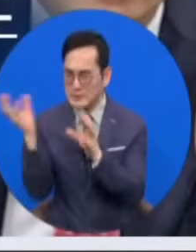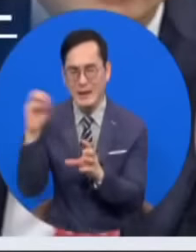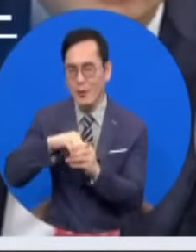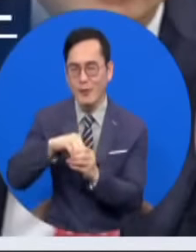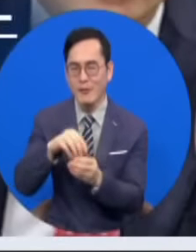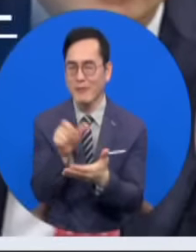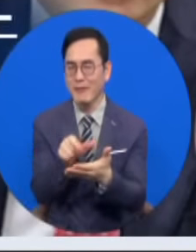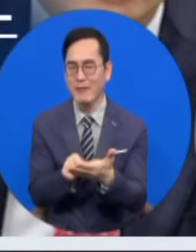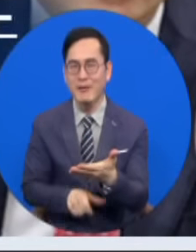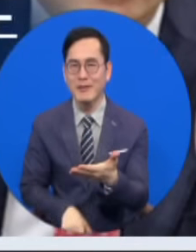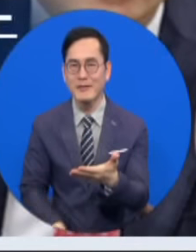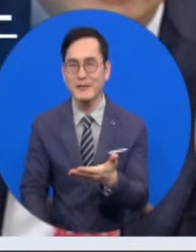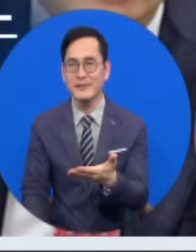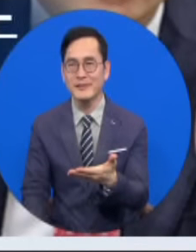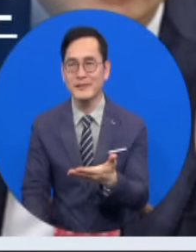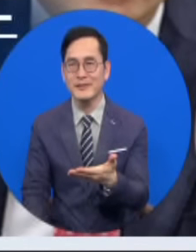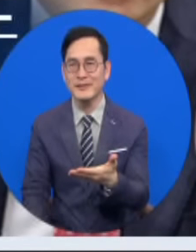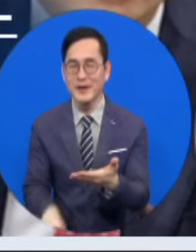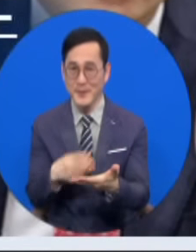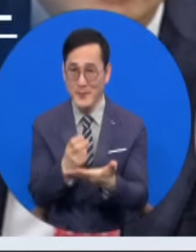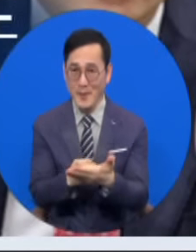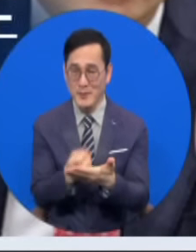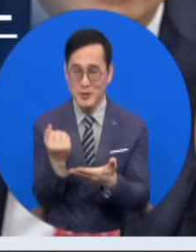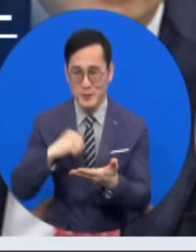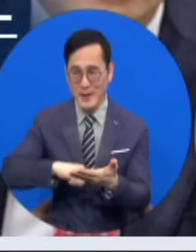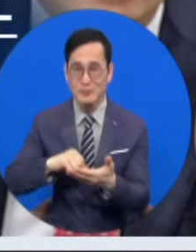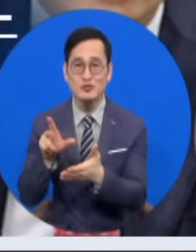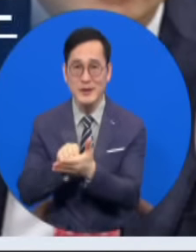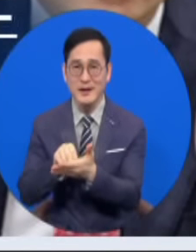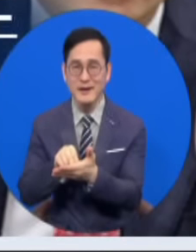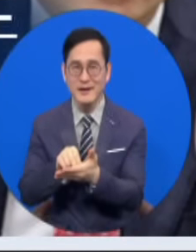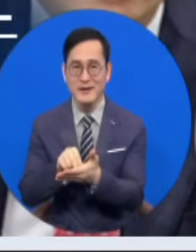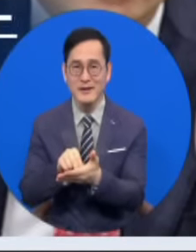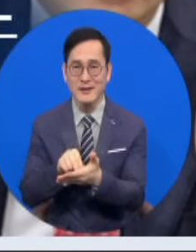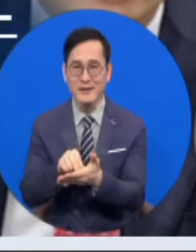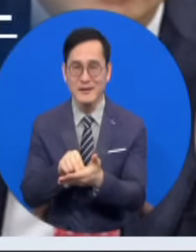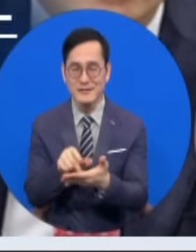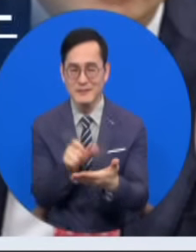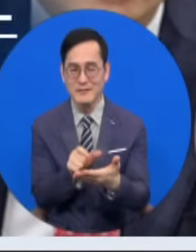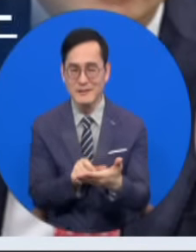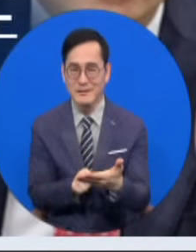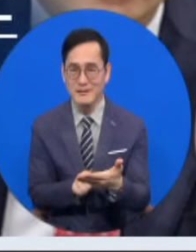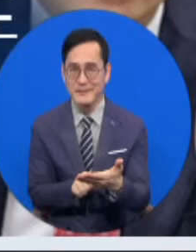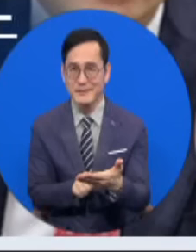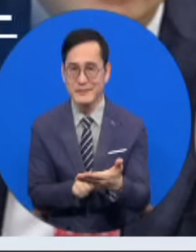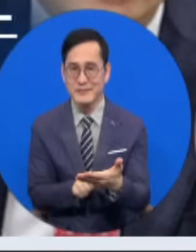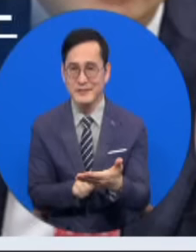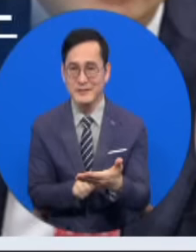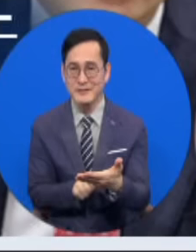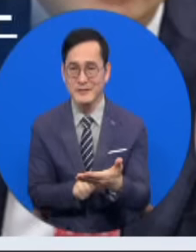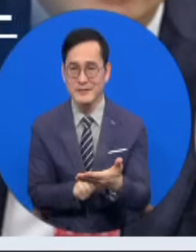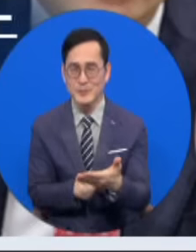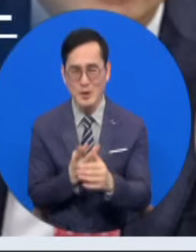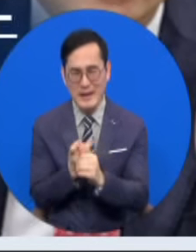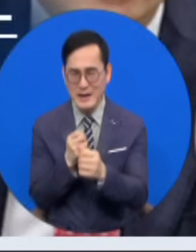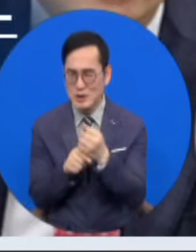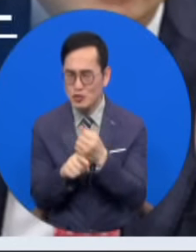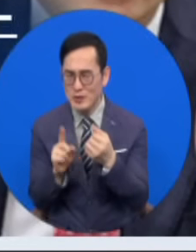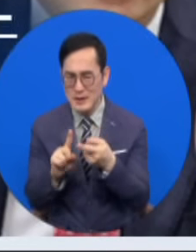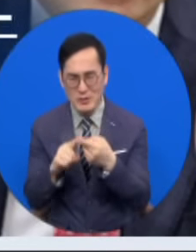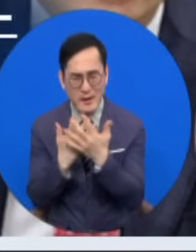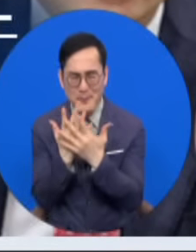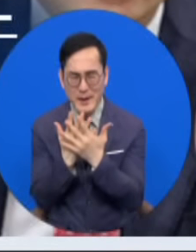헌법에는 그냥 법률과 헌법에 대한 위반이라고면 돼 있기 때문에 그거에 대해서 뭐 구체적으로 탄핵 사유가 무엇이다게 뭐 법적으로 제도적으로 좀